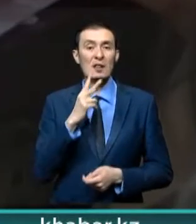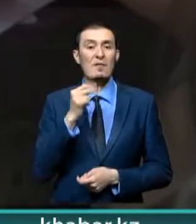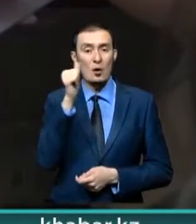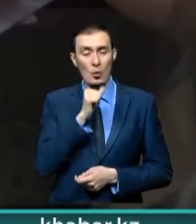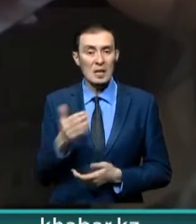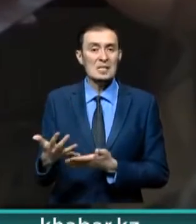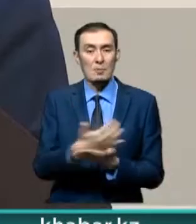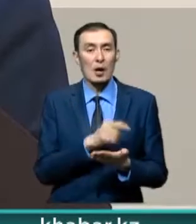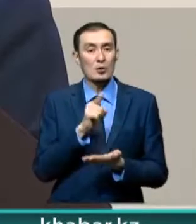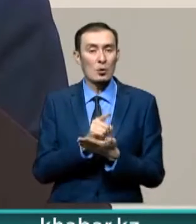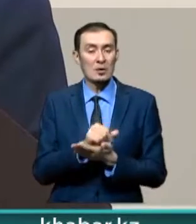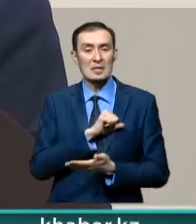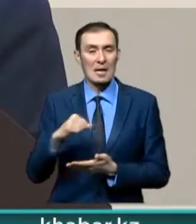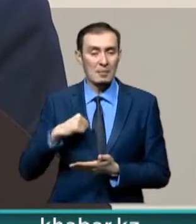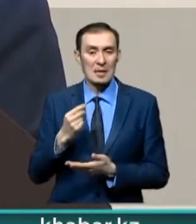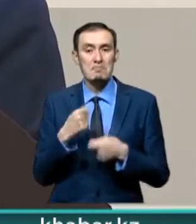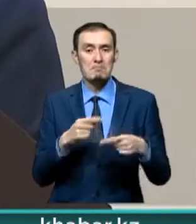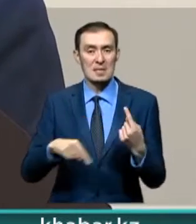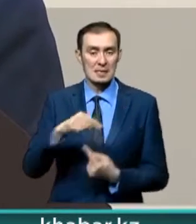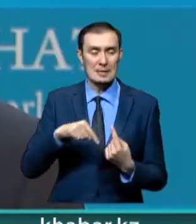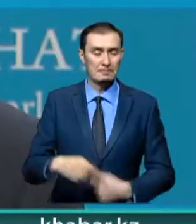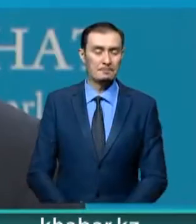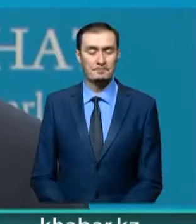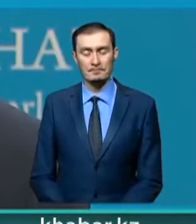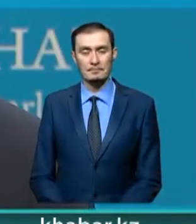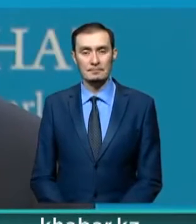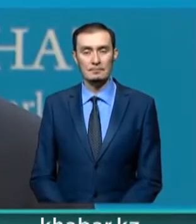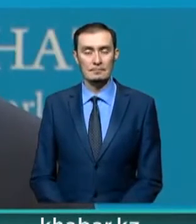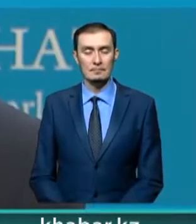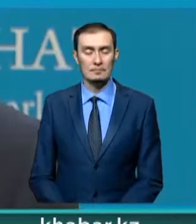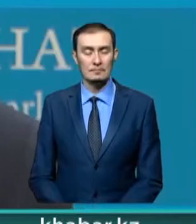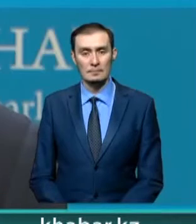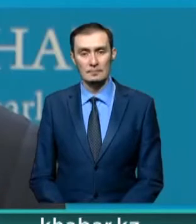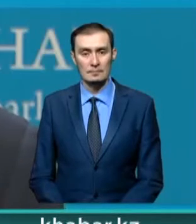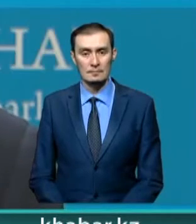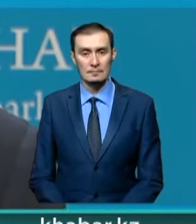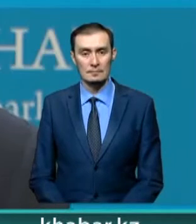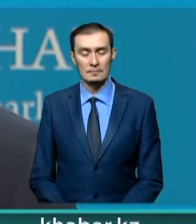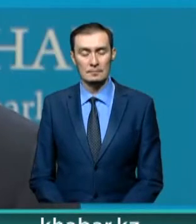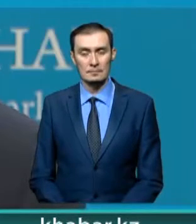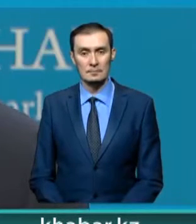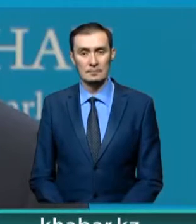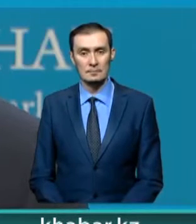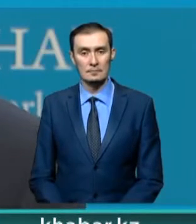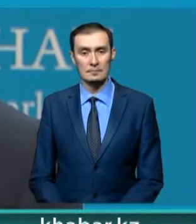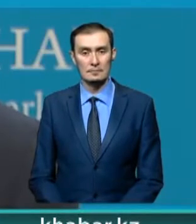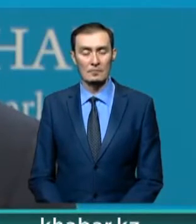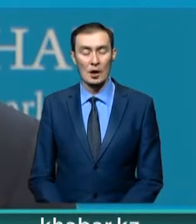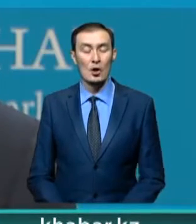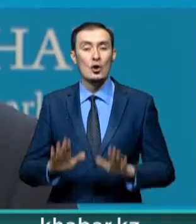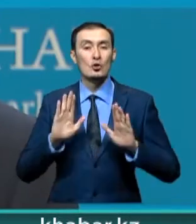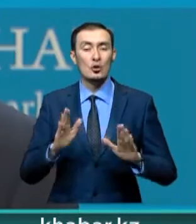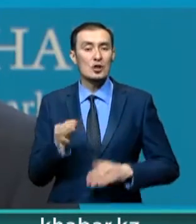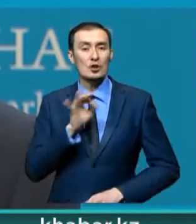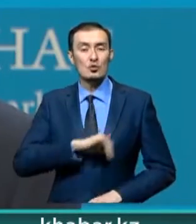собирают налог от мсб киргизии для деле никулин криту только за